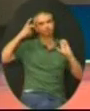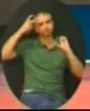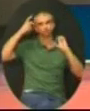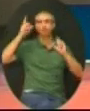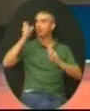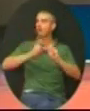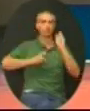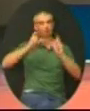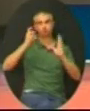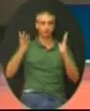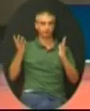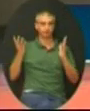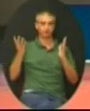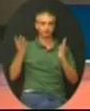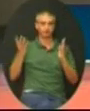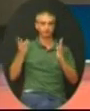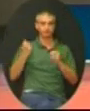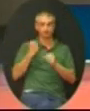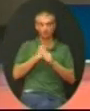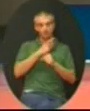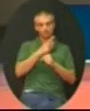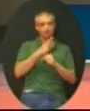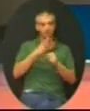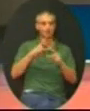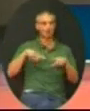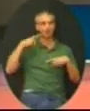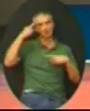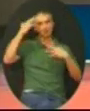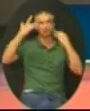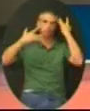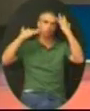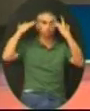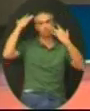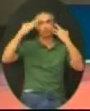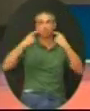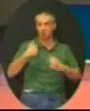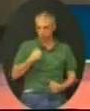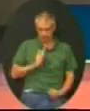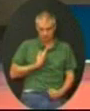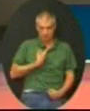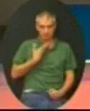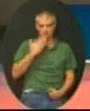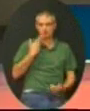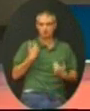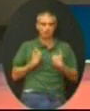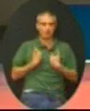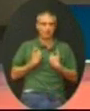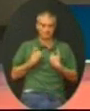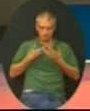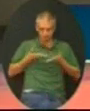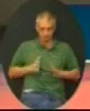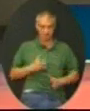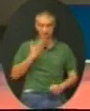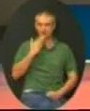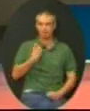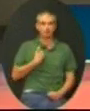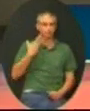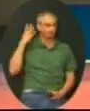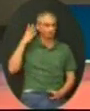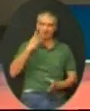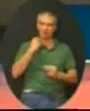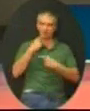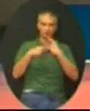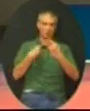שתוקף אנשים וגורם להם לחיות בהזיות. אני ירושלמי, נולדתי בעיר הזאת לפני הרבה